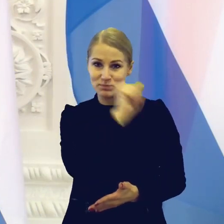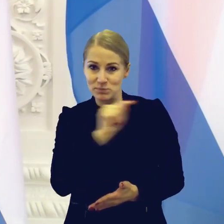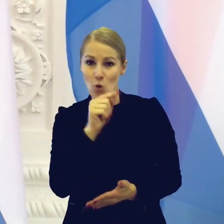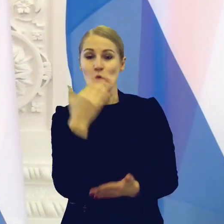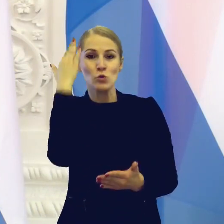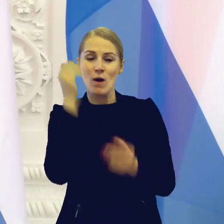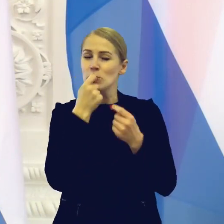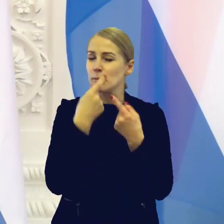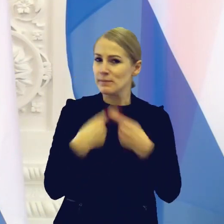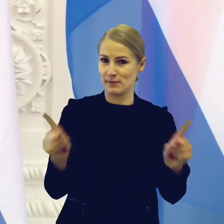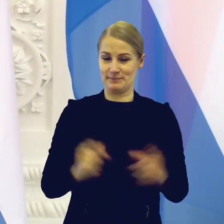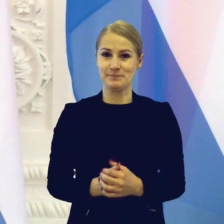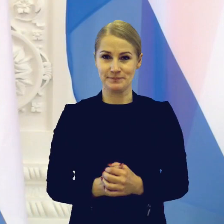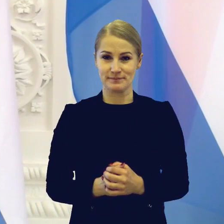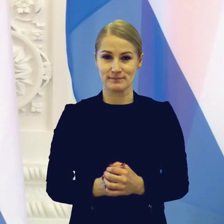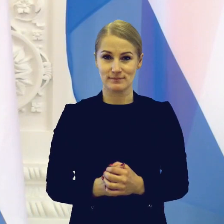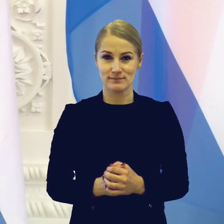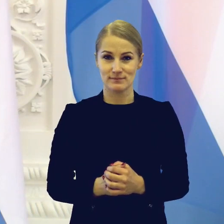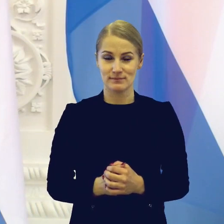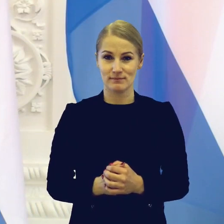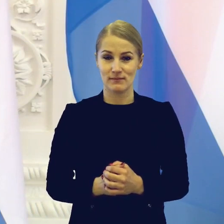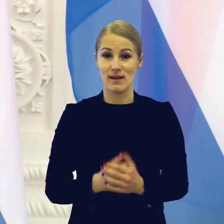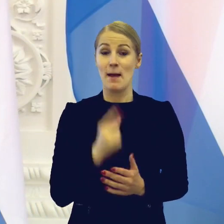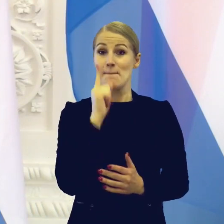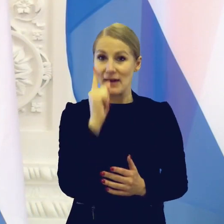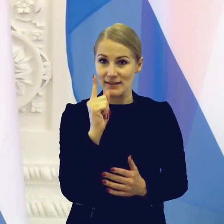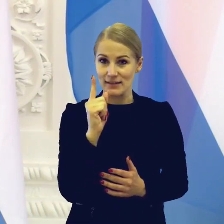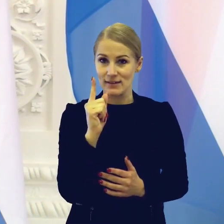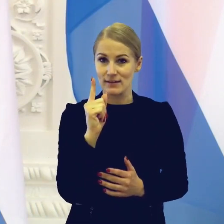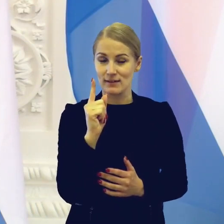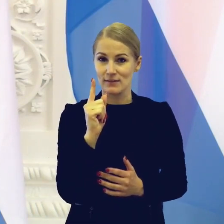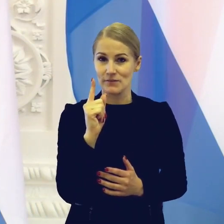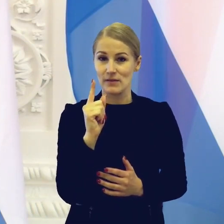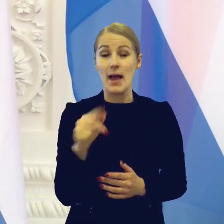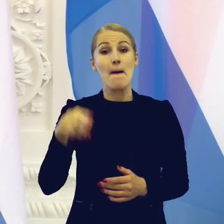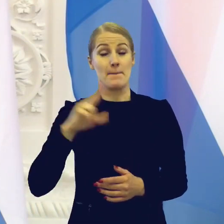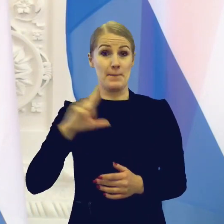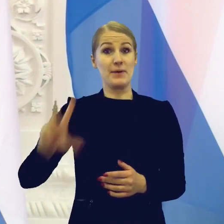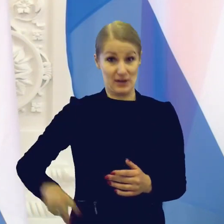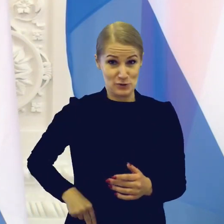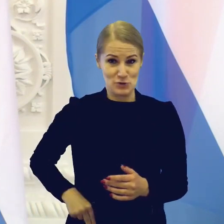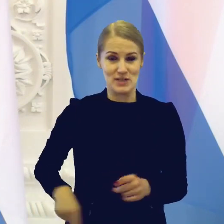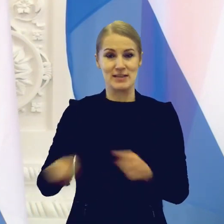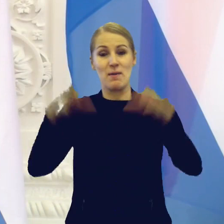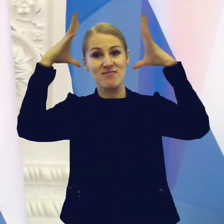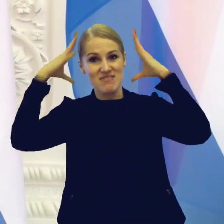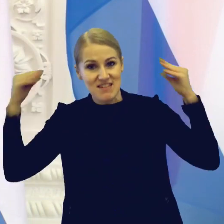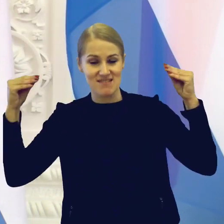slėpti. Tačiau manau, kad tokios šalys kaip Prancūzija,